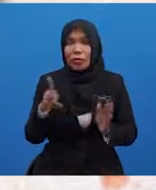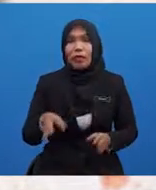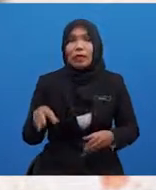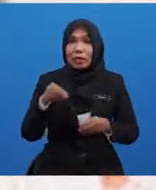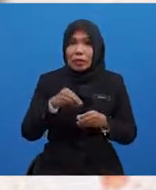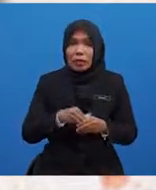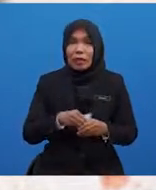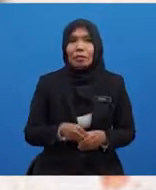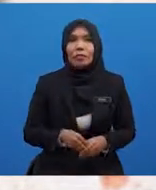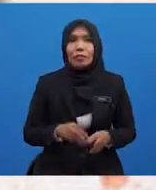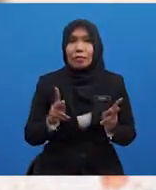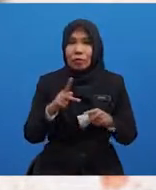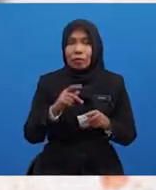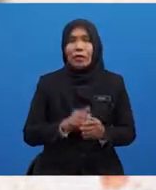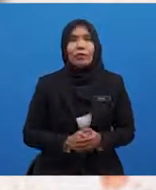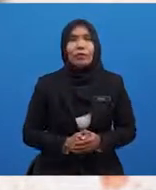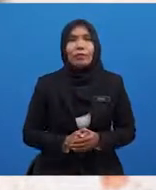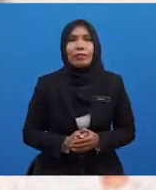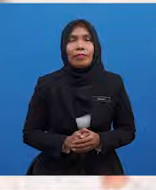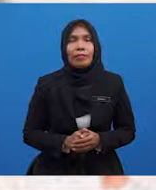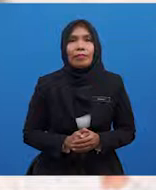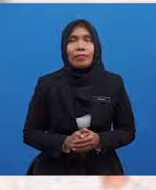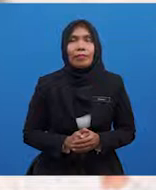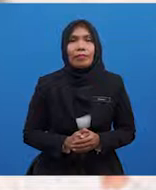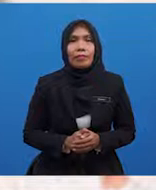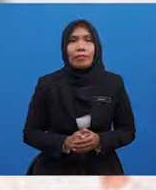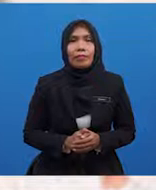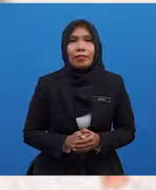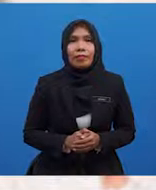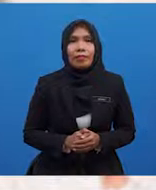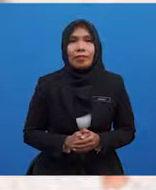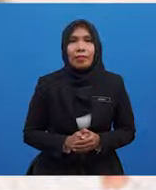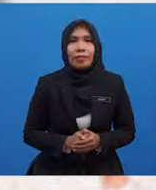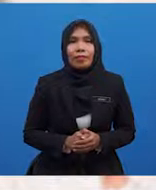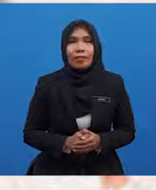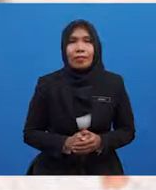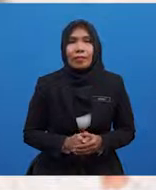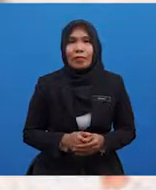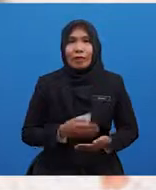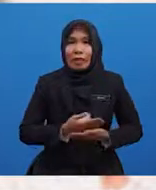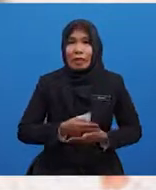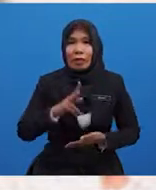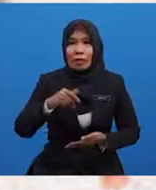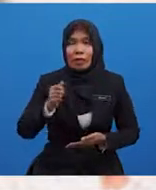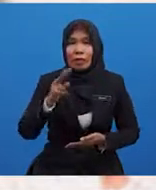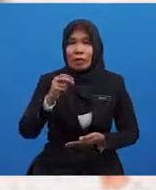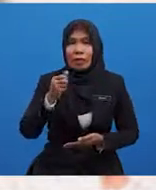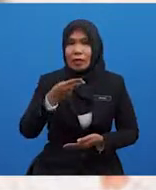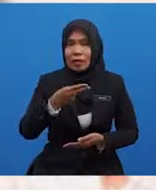Operasi proses diwakili dalam bentuk kotak manakala anak panah